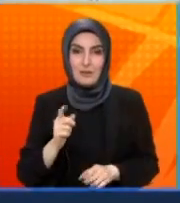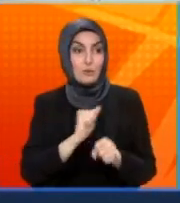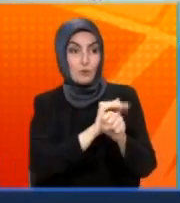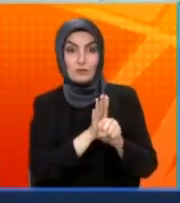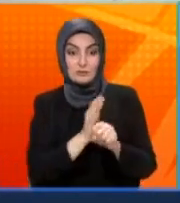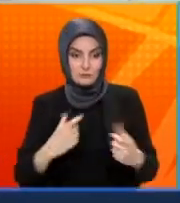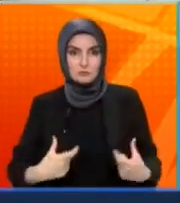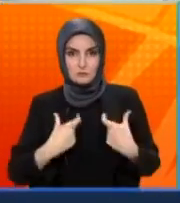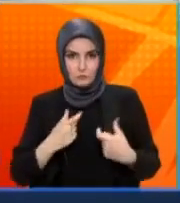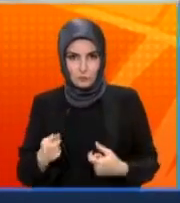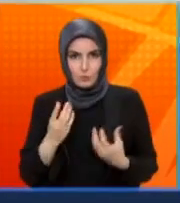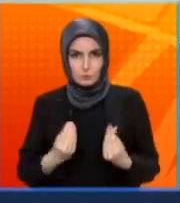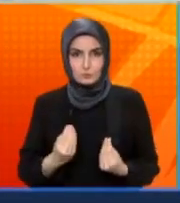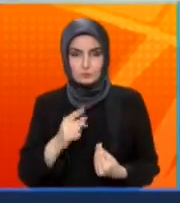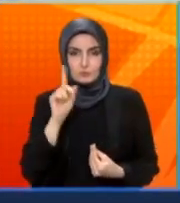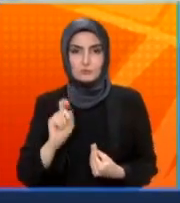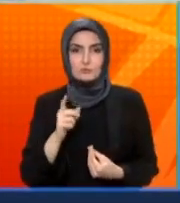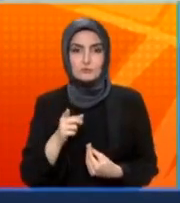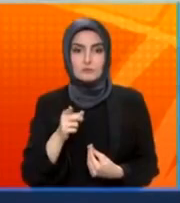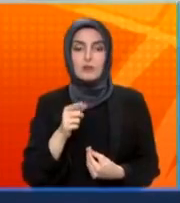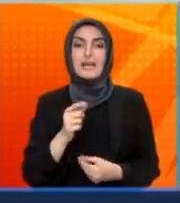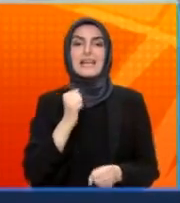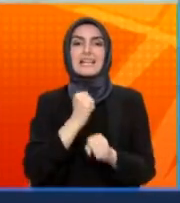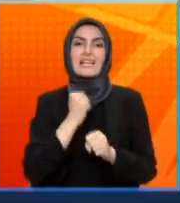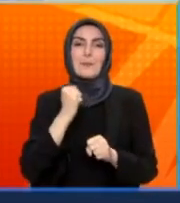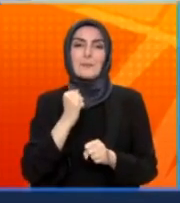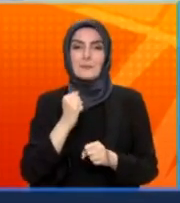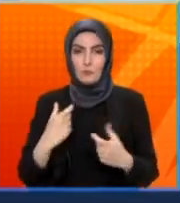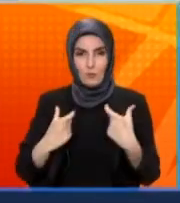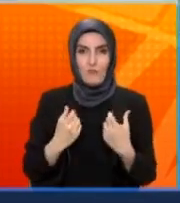Gripten koruyor olması bir avantajdır. Ama bu aşıların, grip aşılarının COVID'e